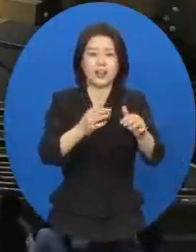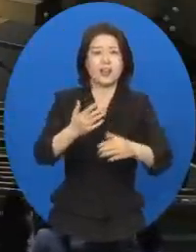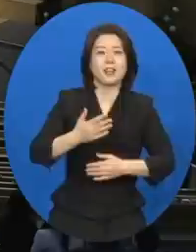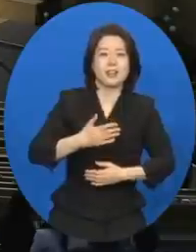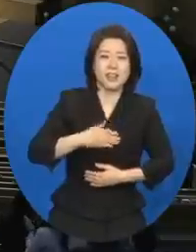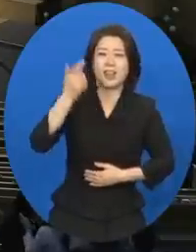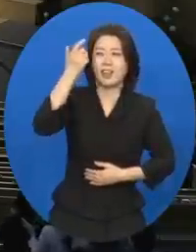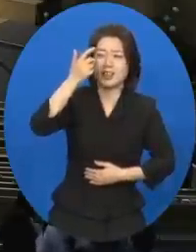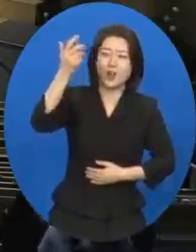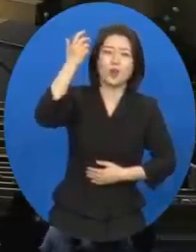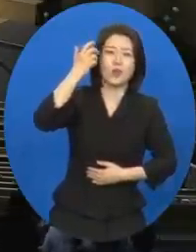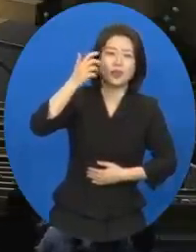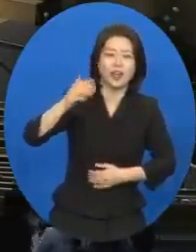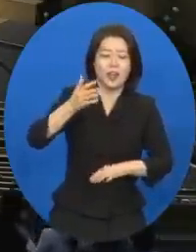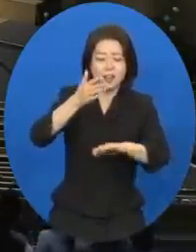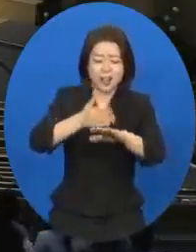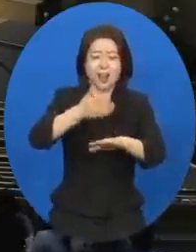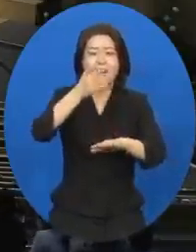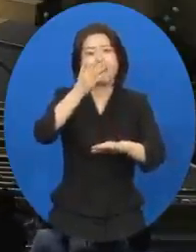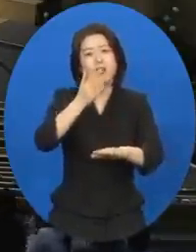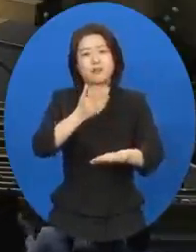기뻐하라 나의 영혼아